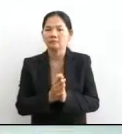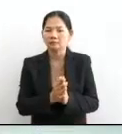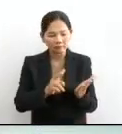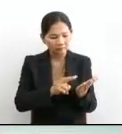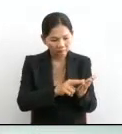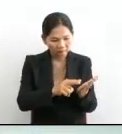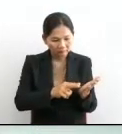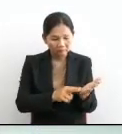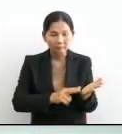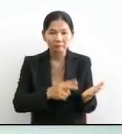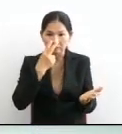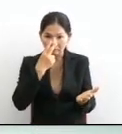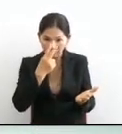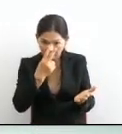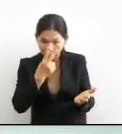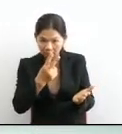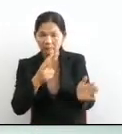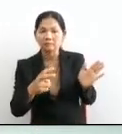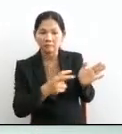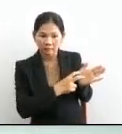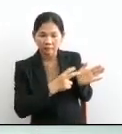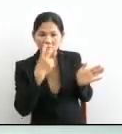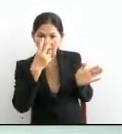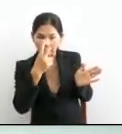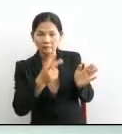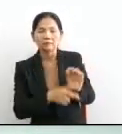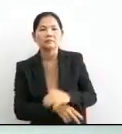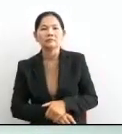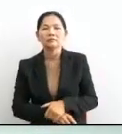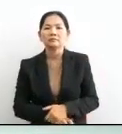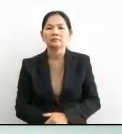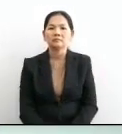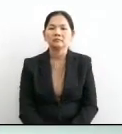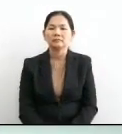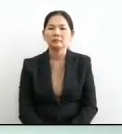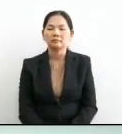đòn chà chừng mưa ắt bật